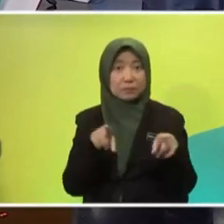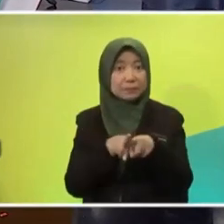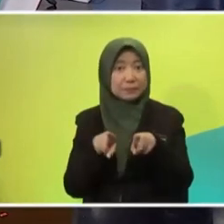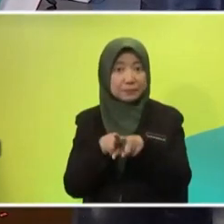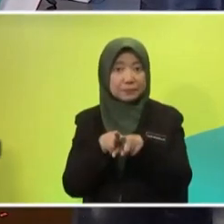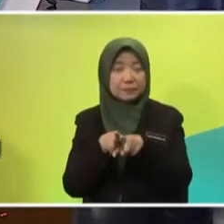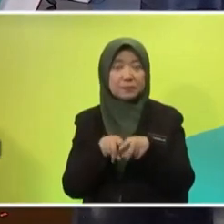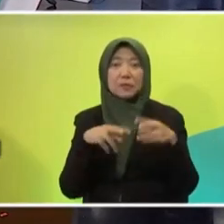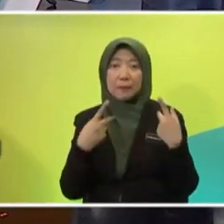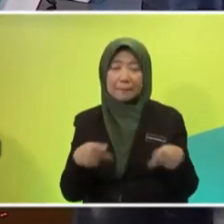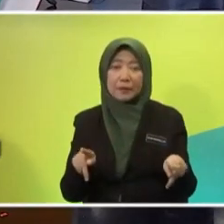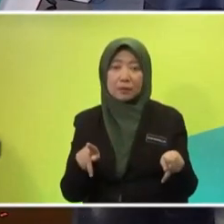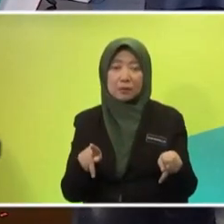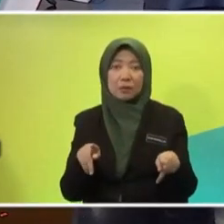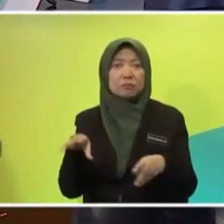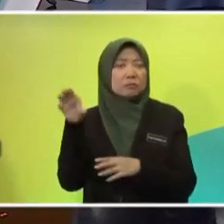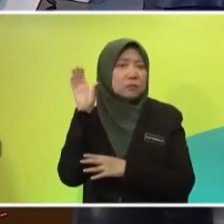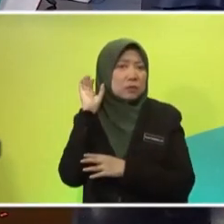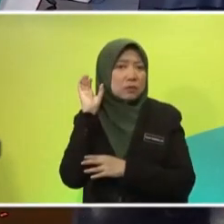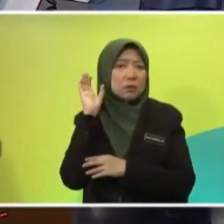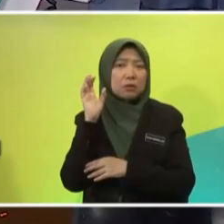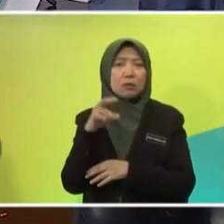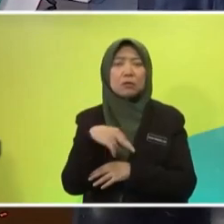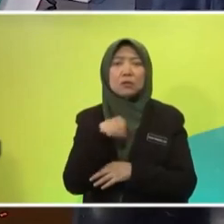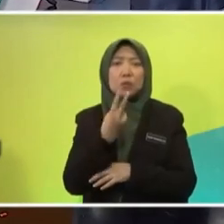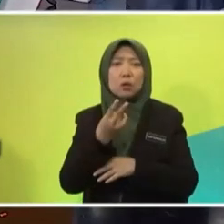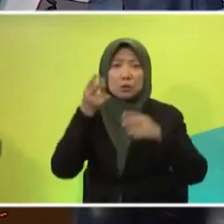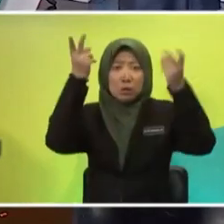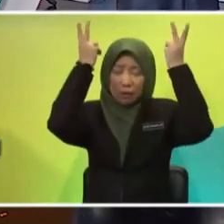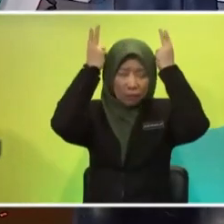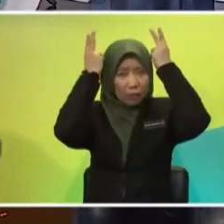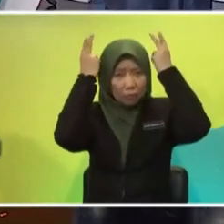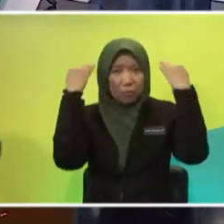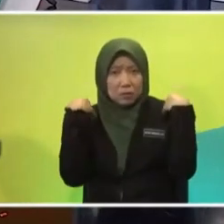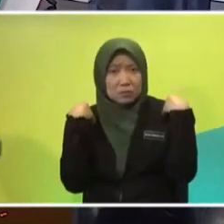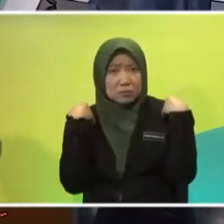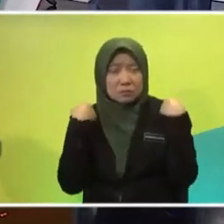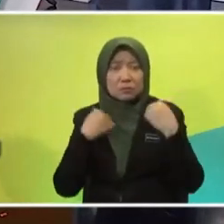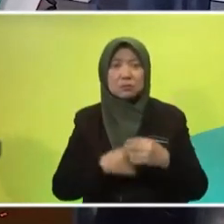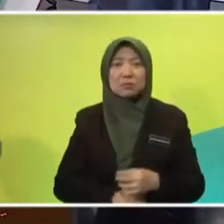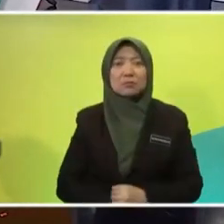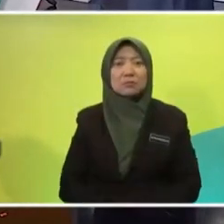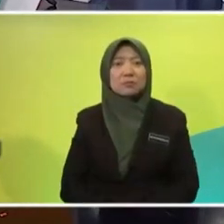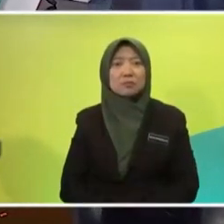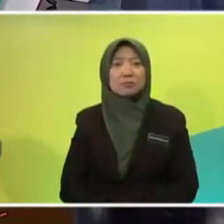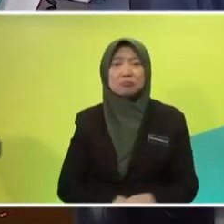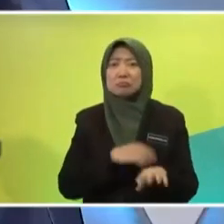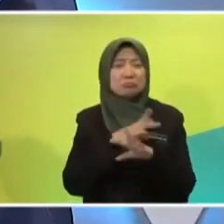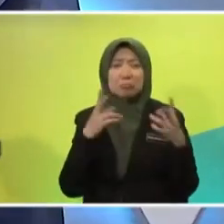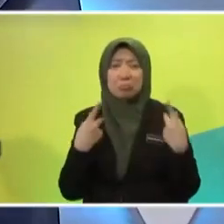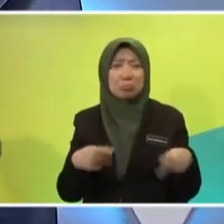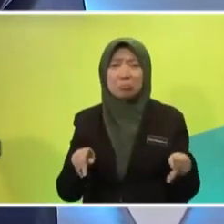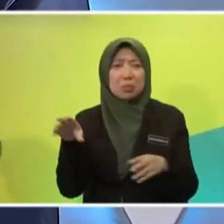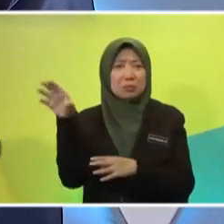Su pernah dengar bunyi arnab tak? Saya rasakan cikgu sepanjang hidup saya tak pernah dengarlah